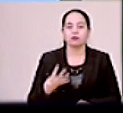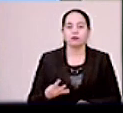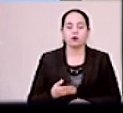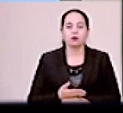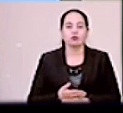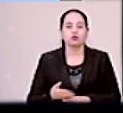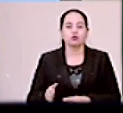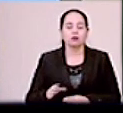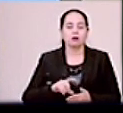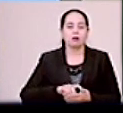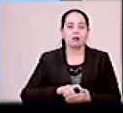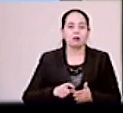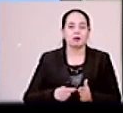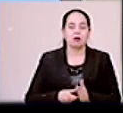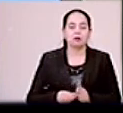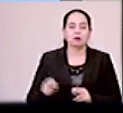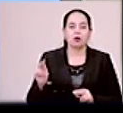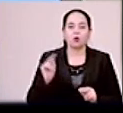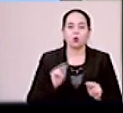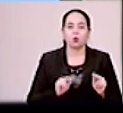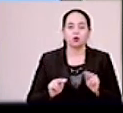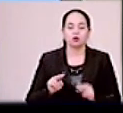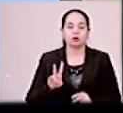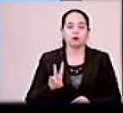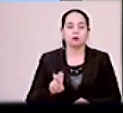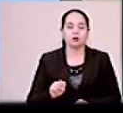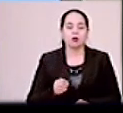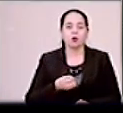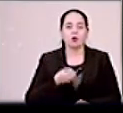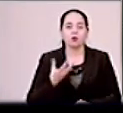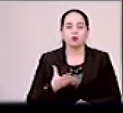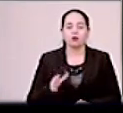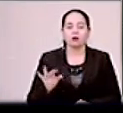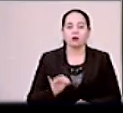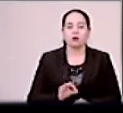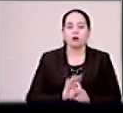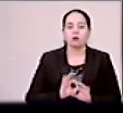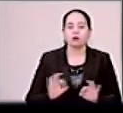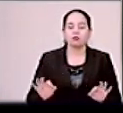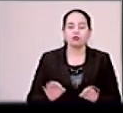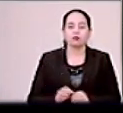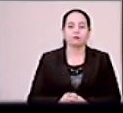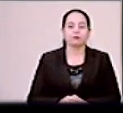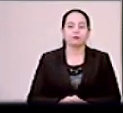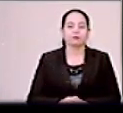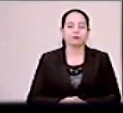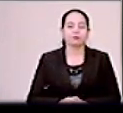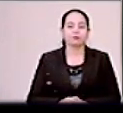21/24 часть класса учится на хорошо и отлично.